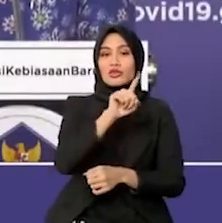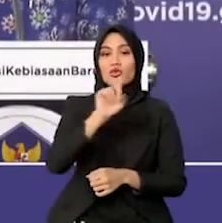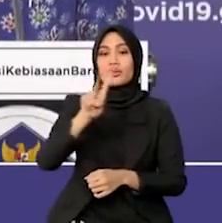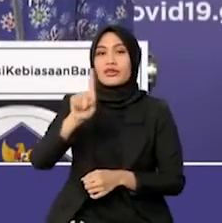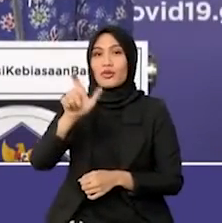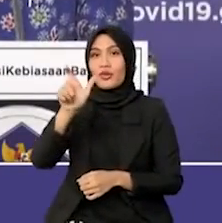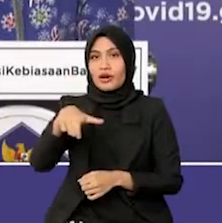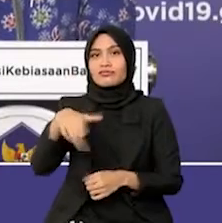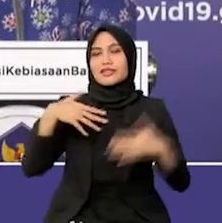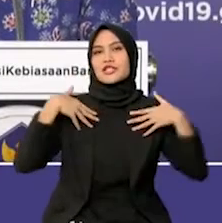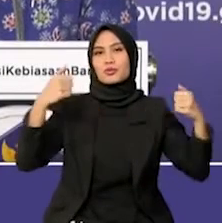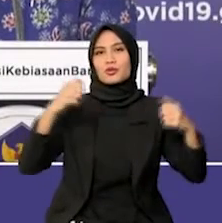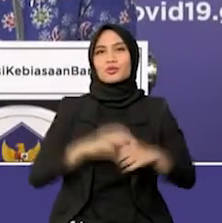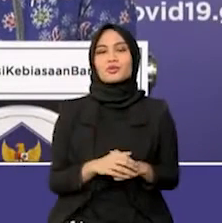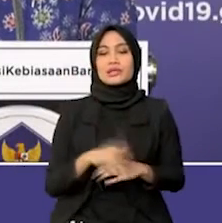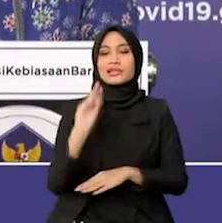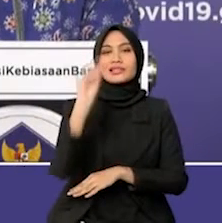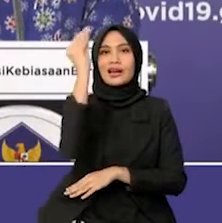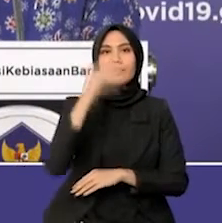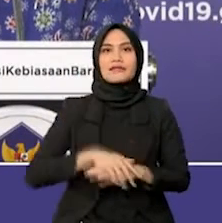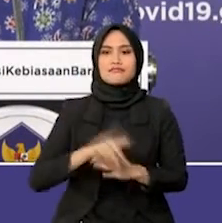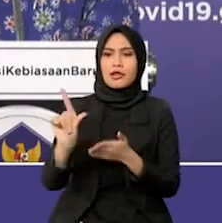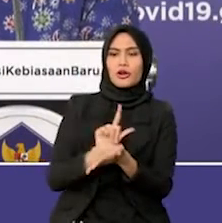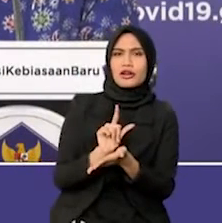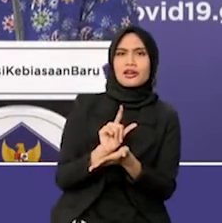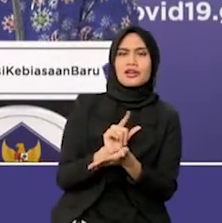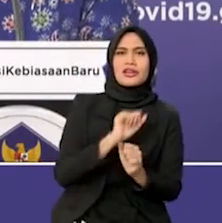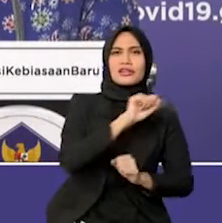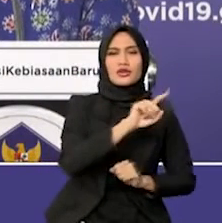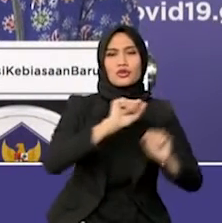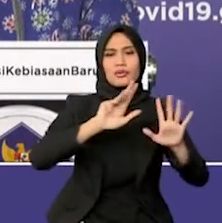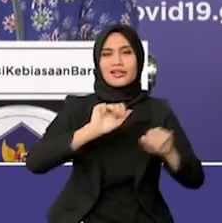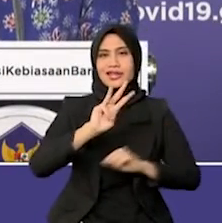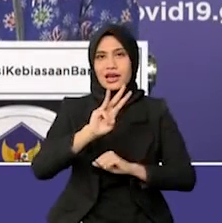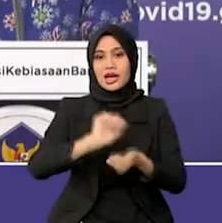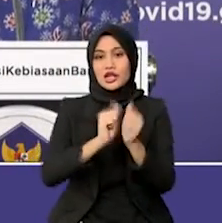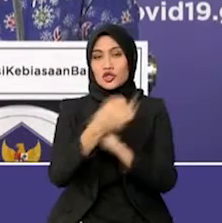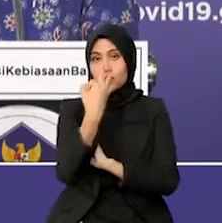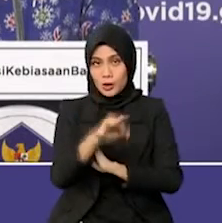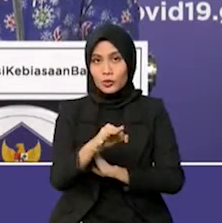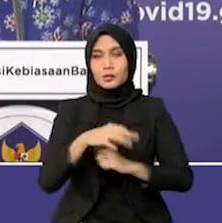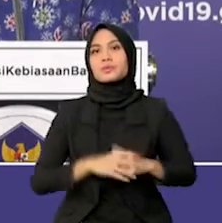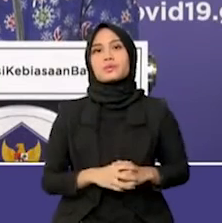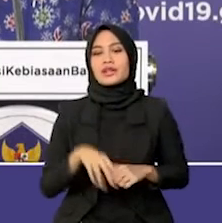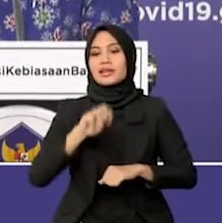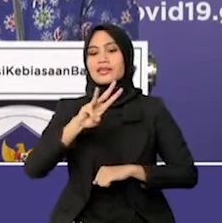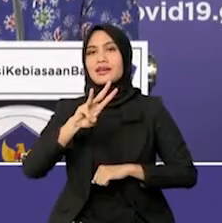sembuh kemudian DKI Jakarta hari ini melaporkan 193 kasus baru dan